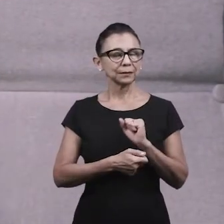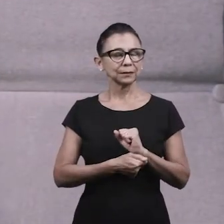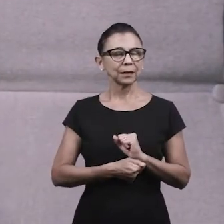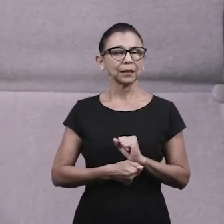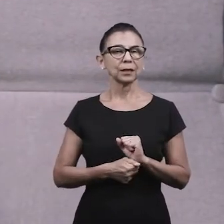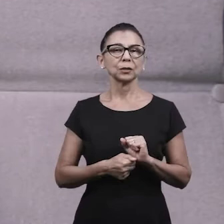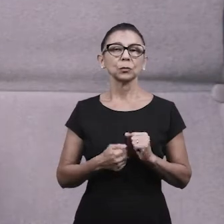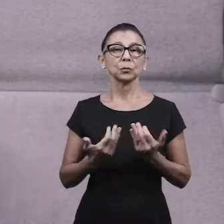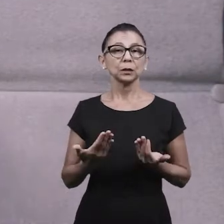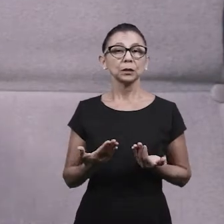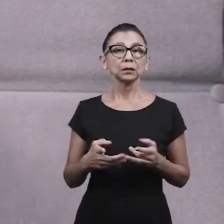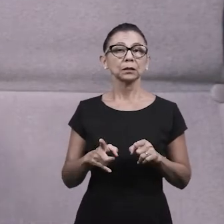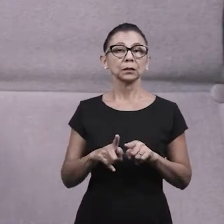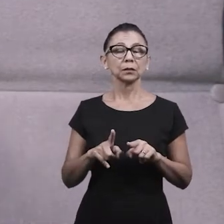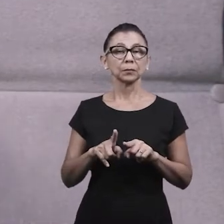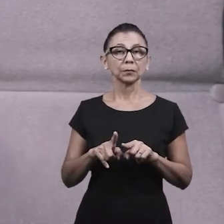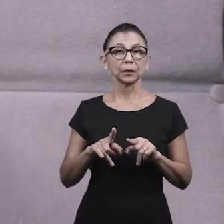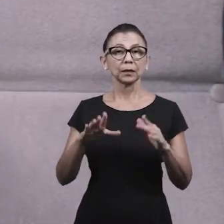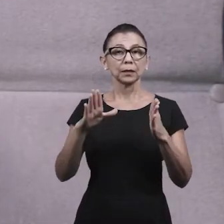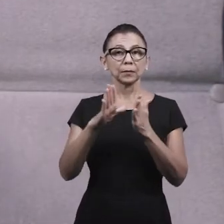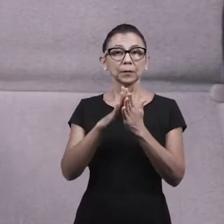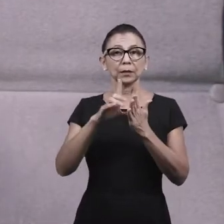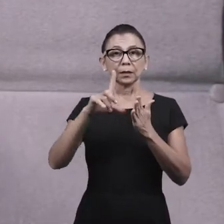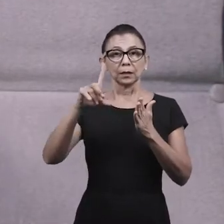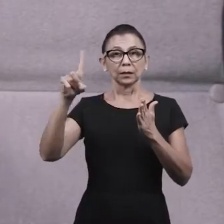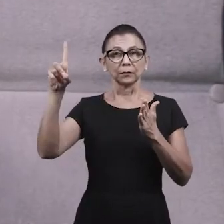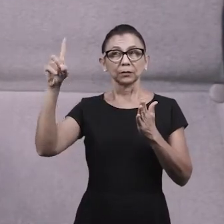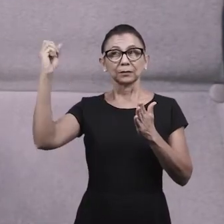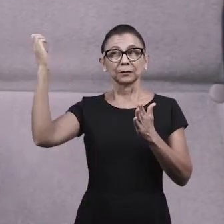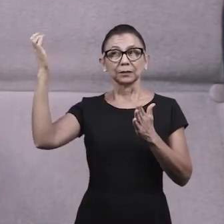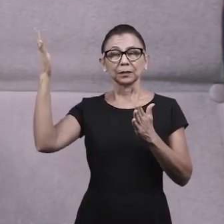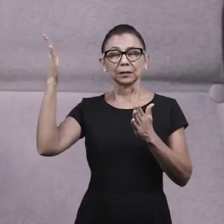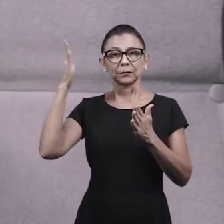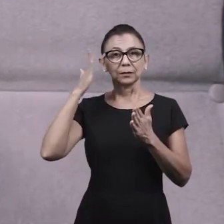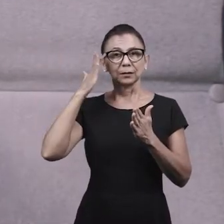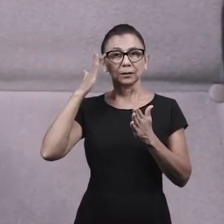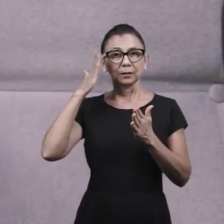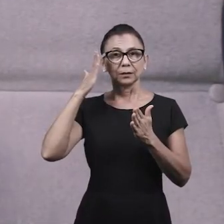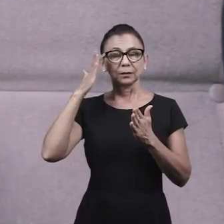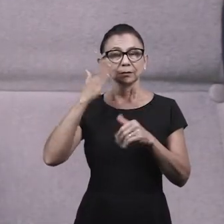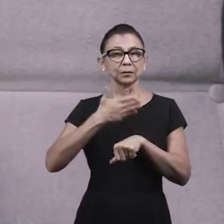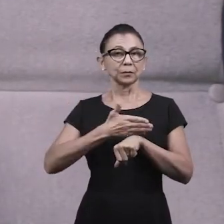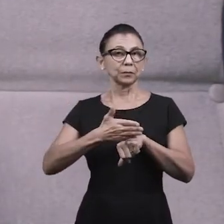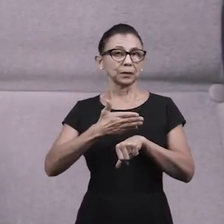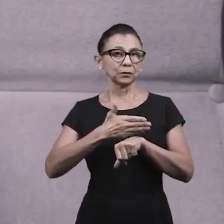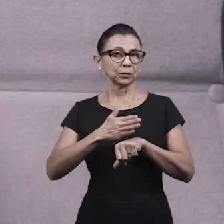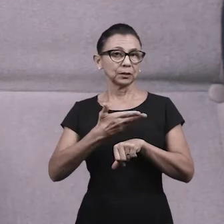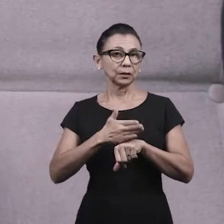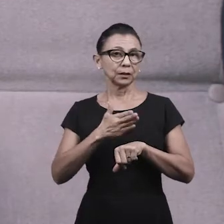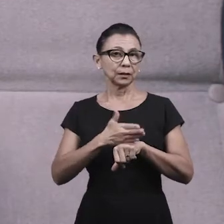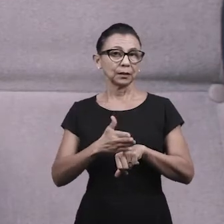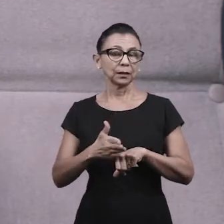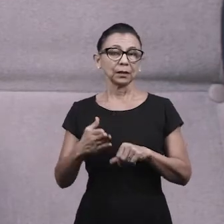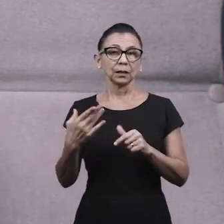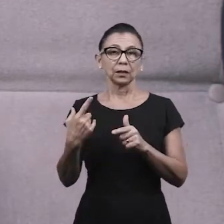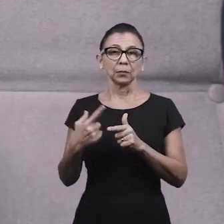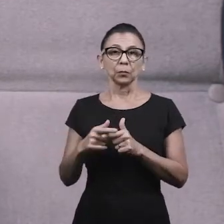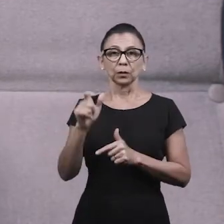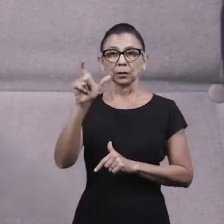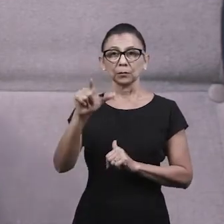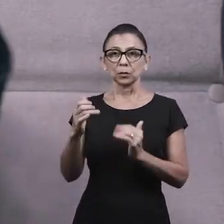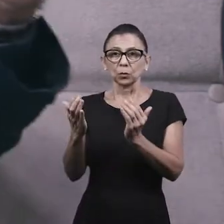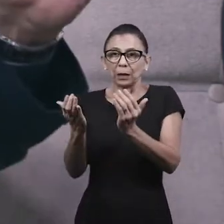une expérience avec le mystère de Dieu et en vivant la parole